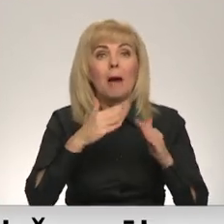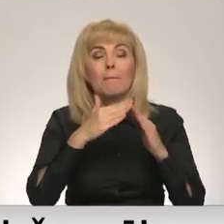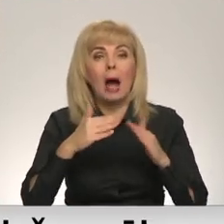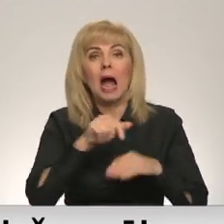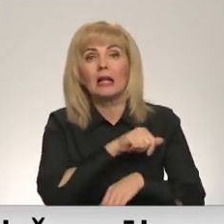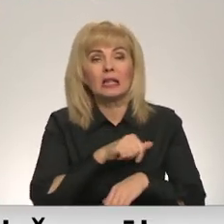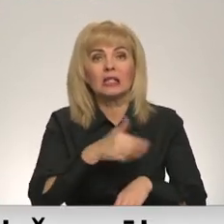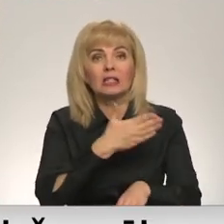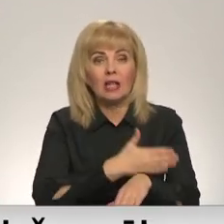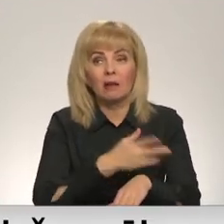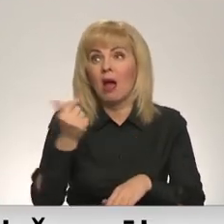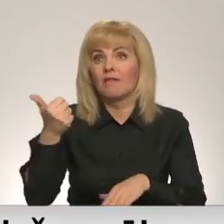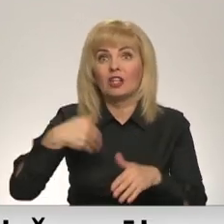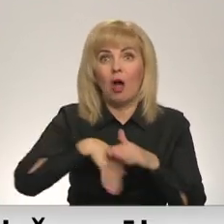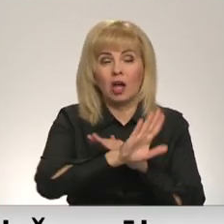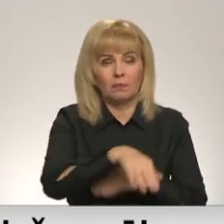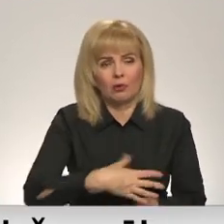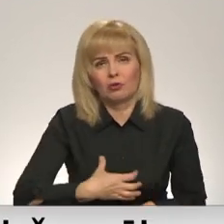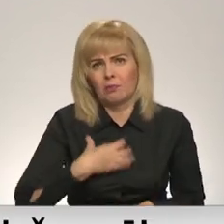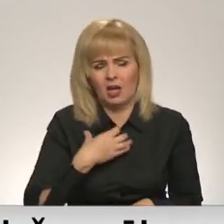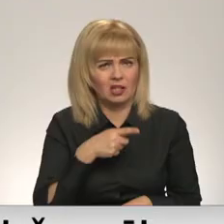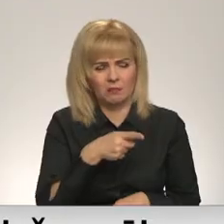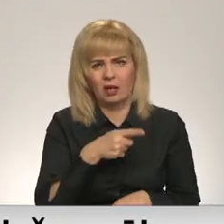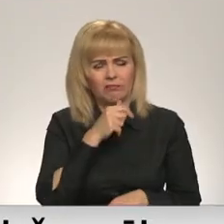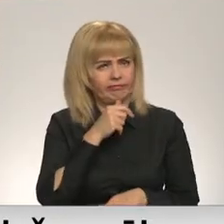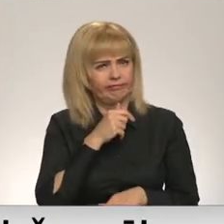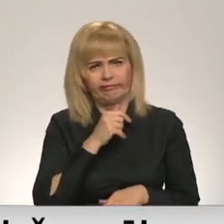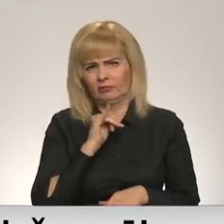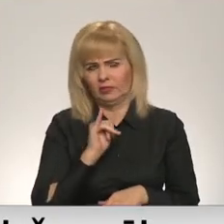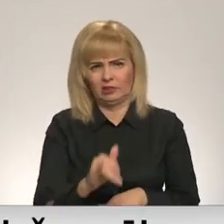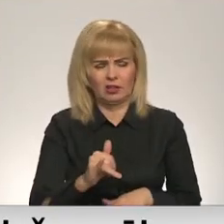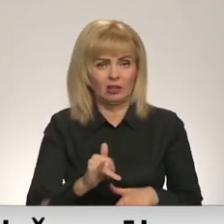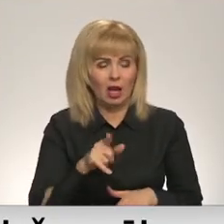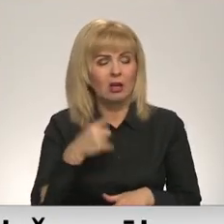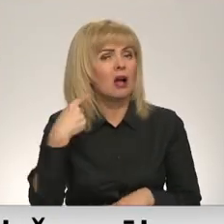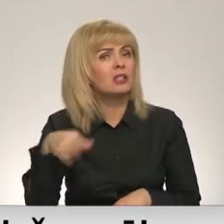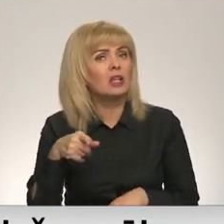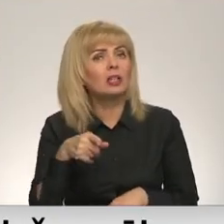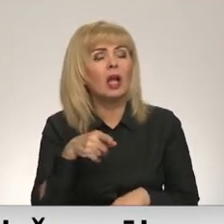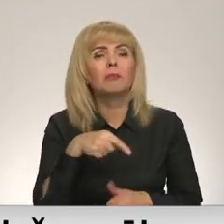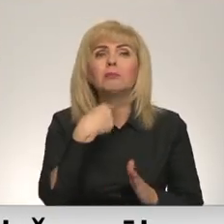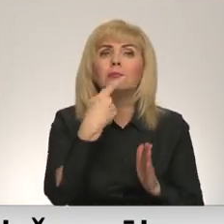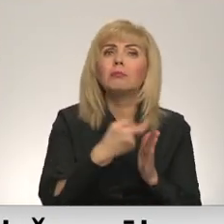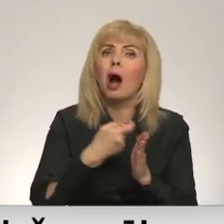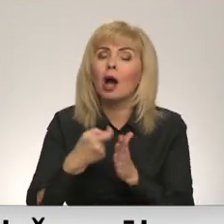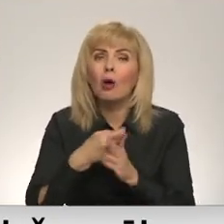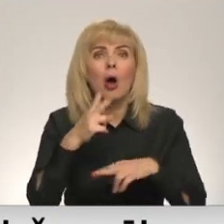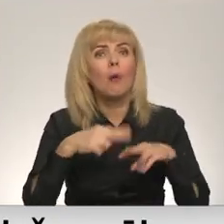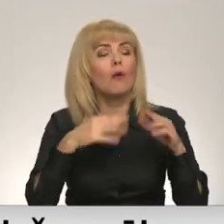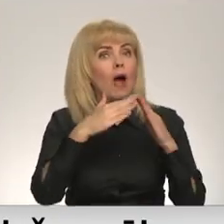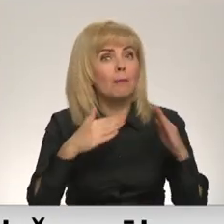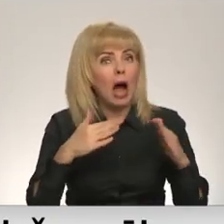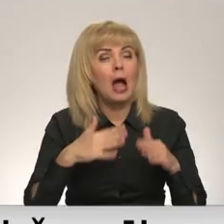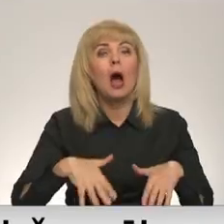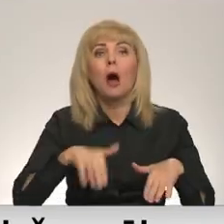Seingaliem. Viņi aizbrauca. Nu, briesmīgi. Tas ir murks. Citi uzrunāties stāsta, ka būvējot māju, par